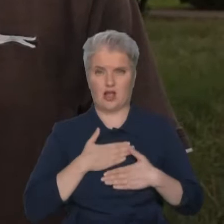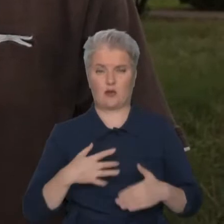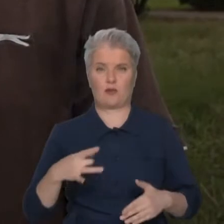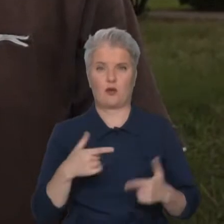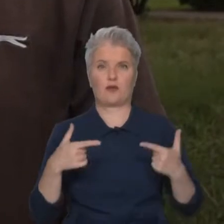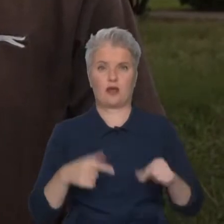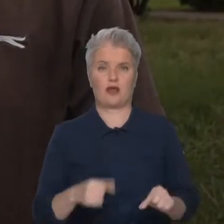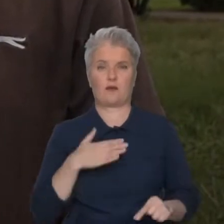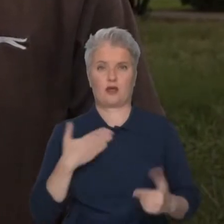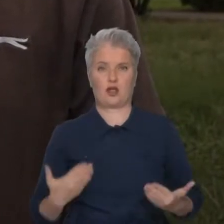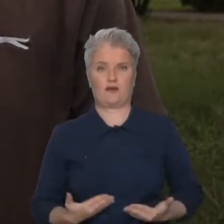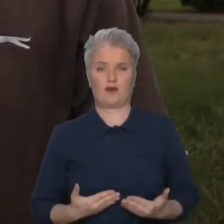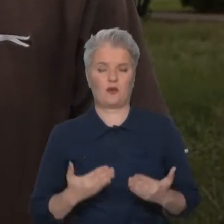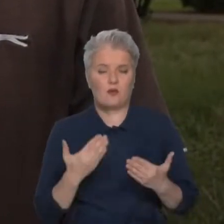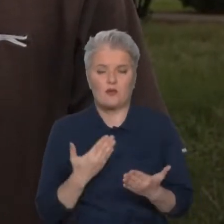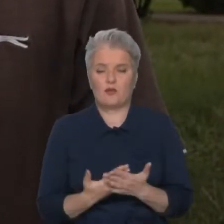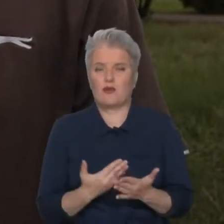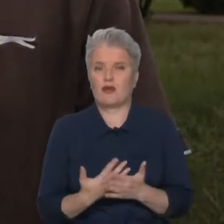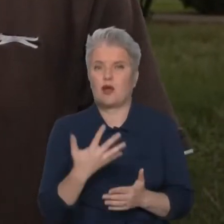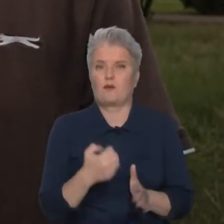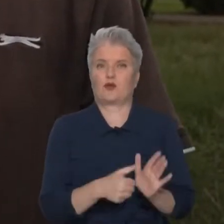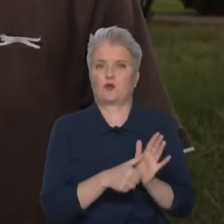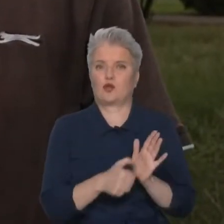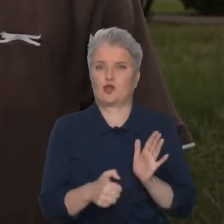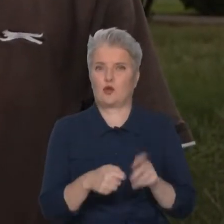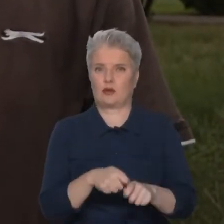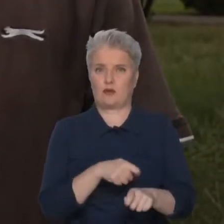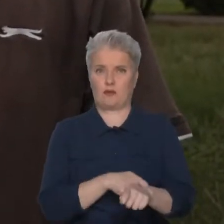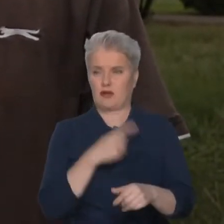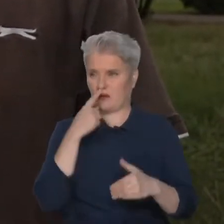ми живемо. Ну, буквально це 500-600 метрів від нас.